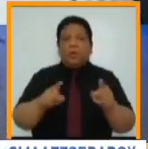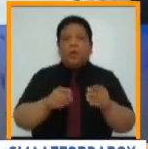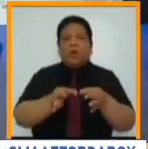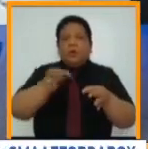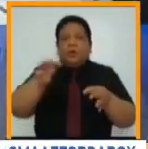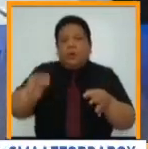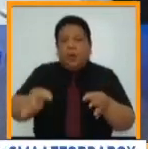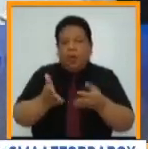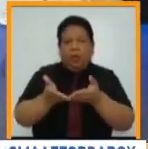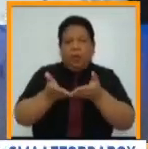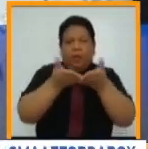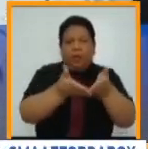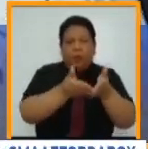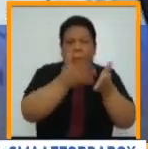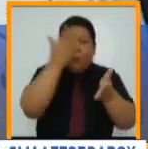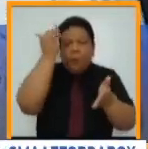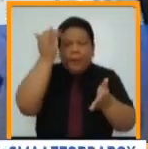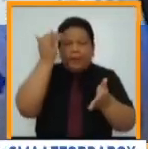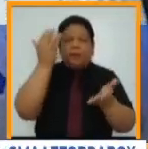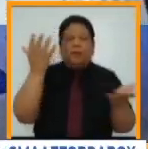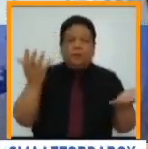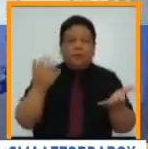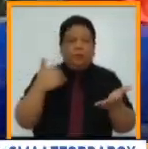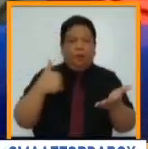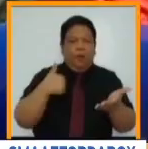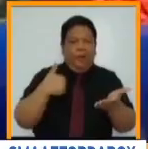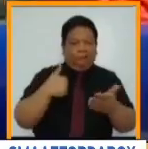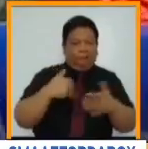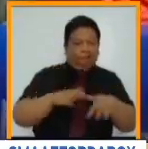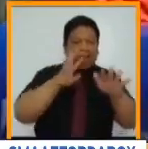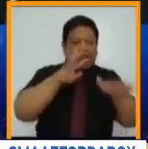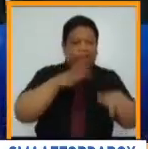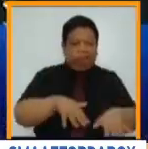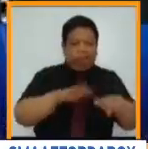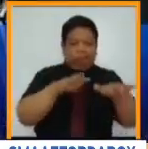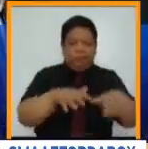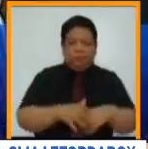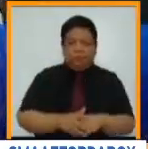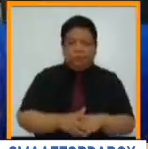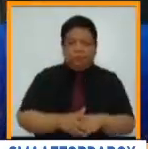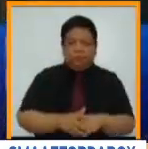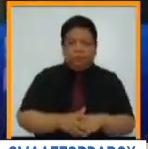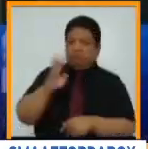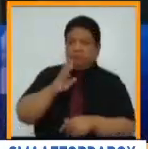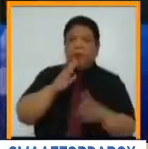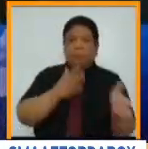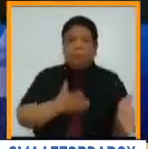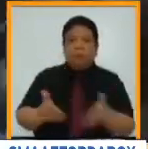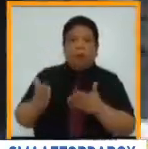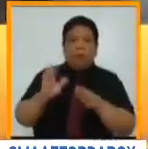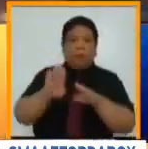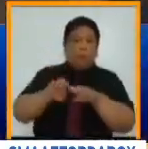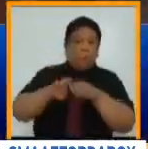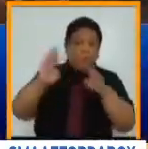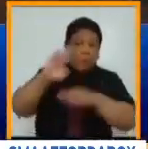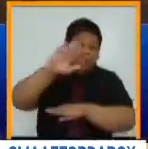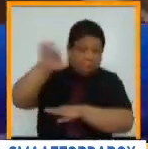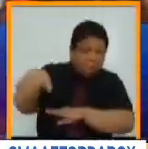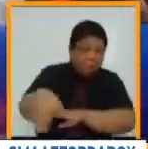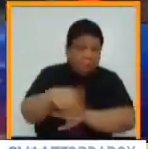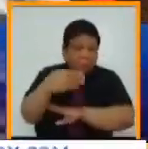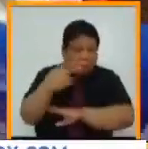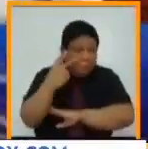ka po, sir, para sa 24 hours? Sa pagkakaroon, obserbaran sa namo, depende sa gidaganon sa demand. Kung daghan yung